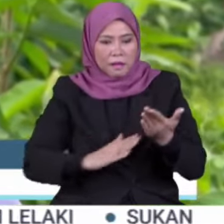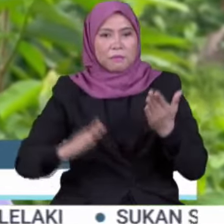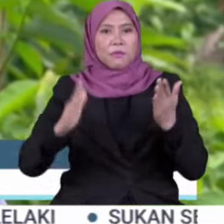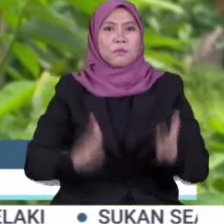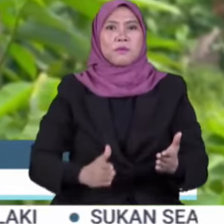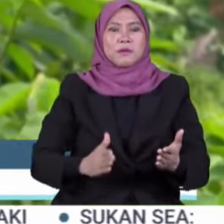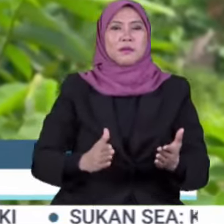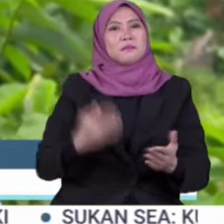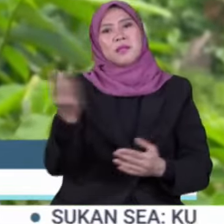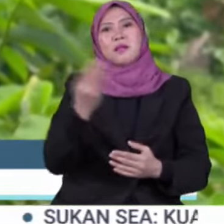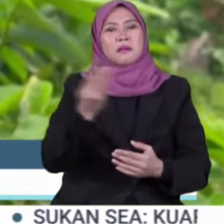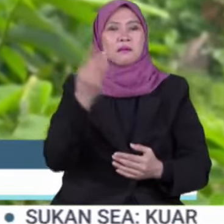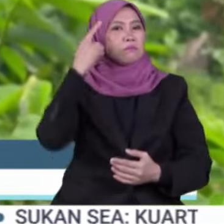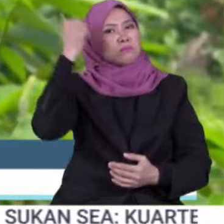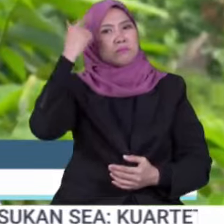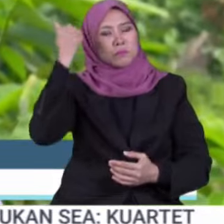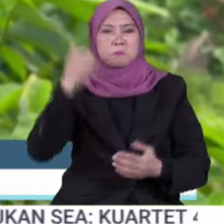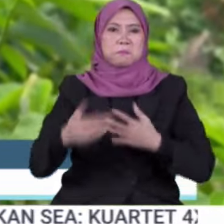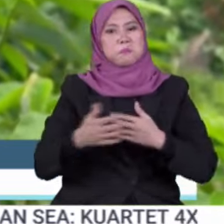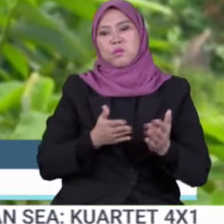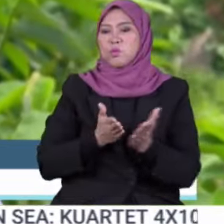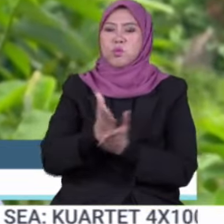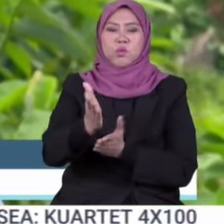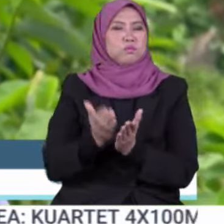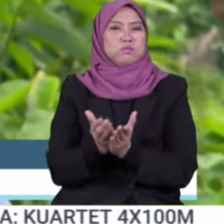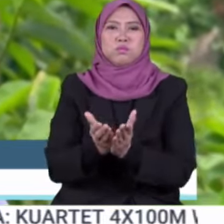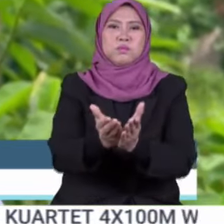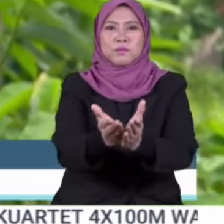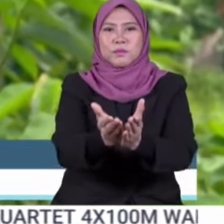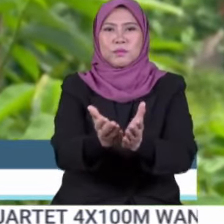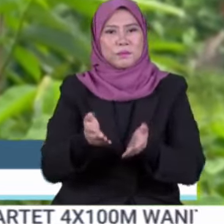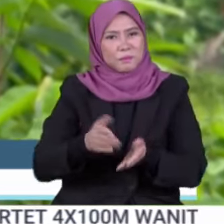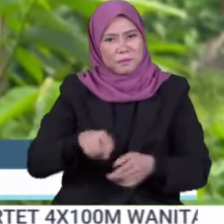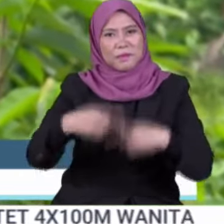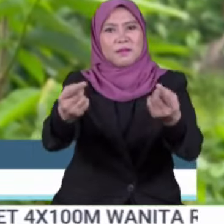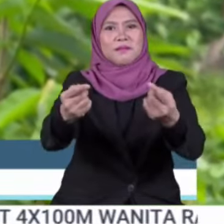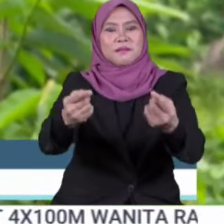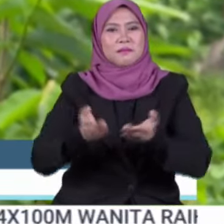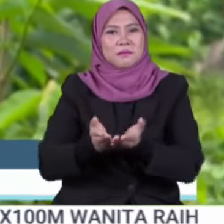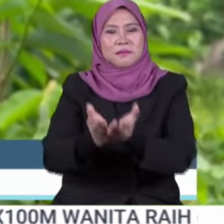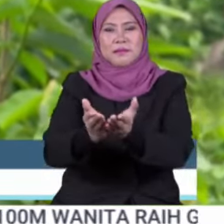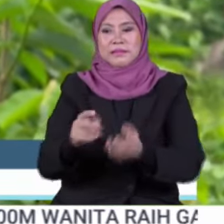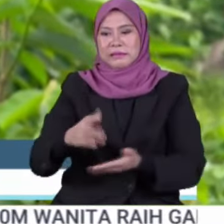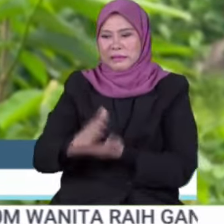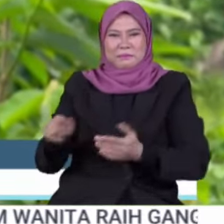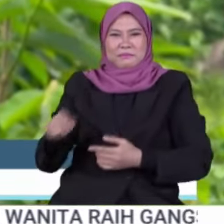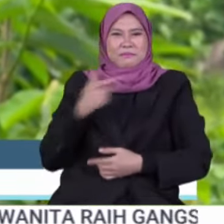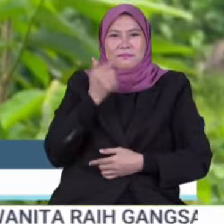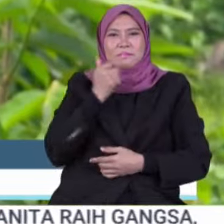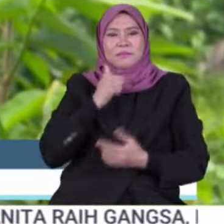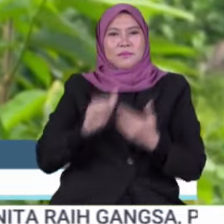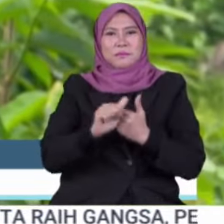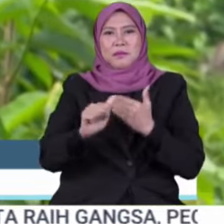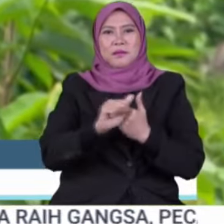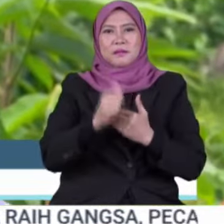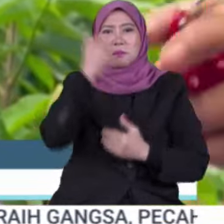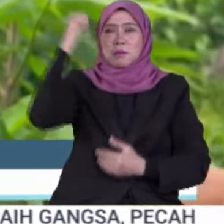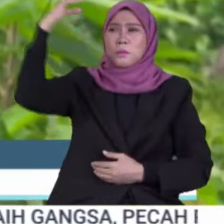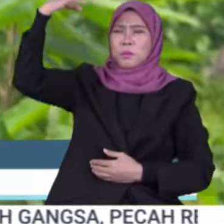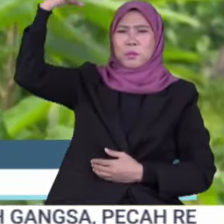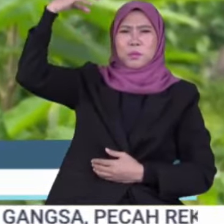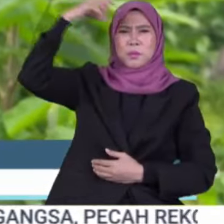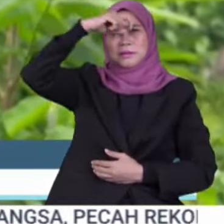orang biasa dah. Okay? Dia pergi. Tak saya ambil risiko lah dia mahu berhenti tu. Tak saya ambil risiko lah. Tak ambil risiko kalau pasang macam panas beri